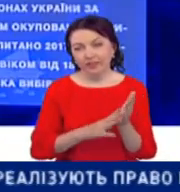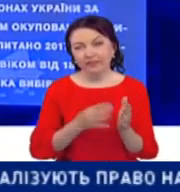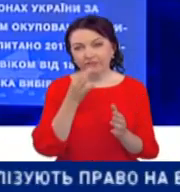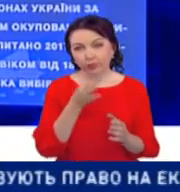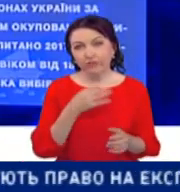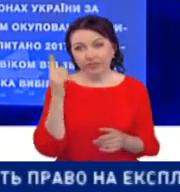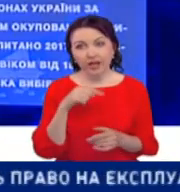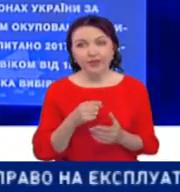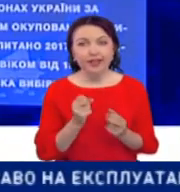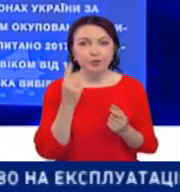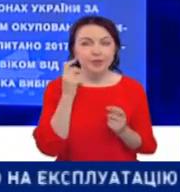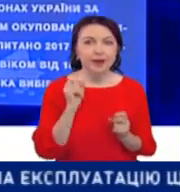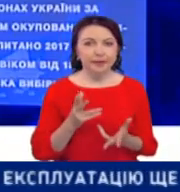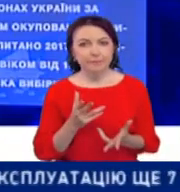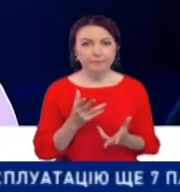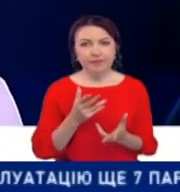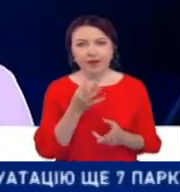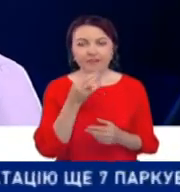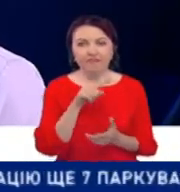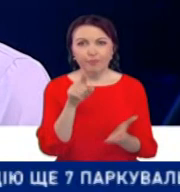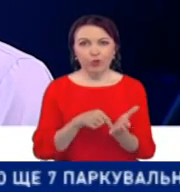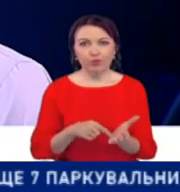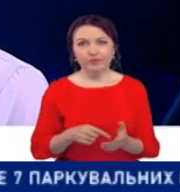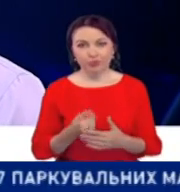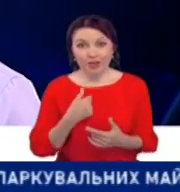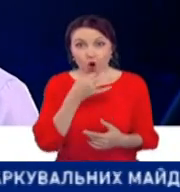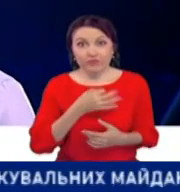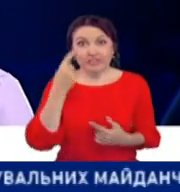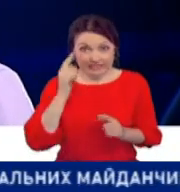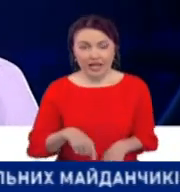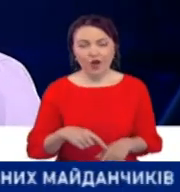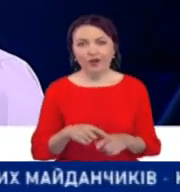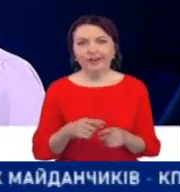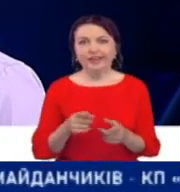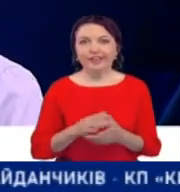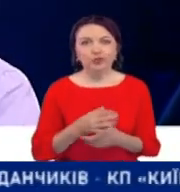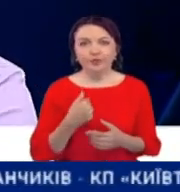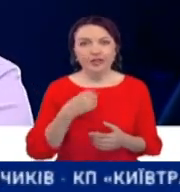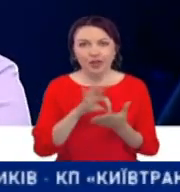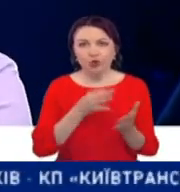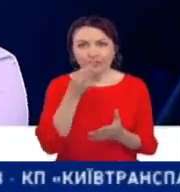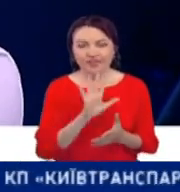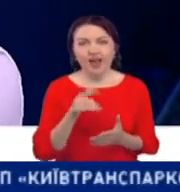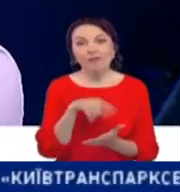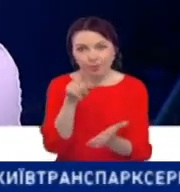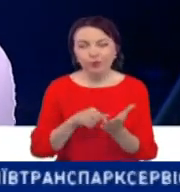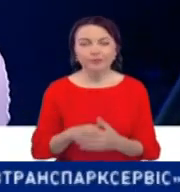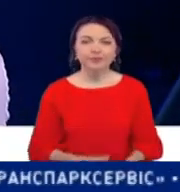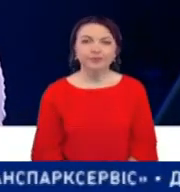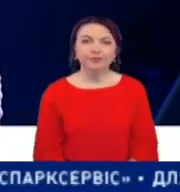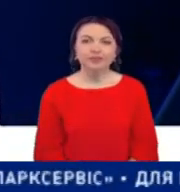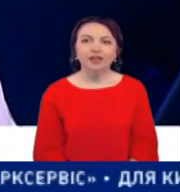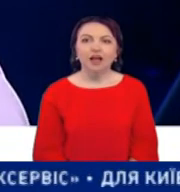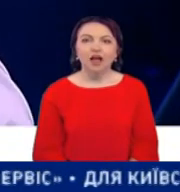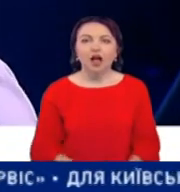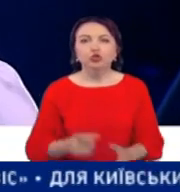навіть думаю, як же його поставити так, щоб це виглядало запитанням, розумієте? Зрозумію. Щоб не дати зразу відповідь. Само